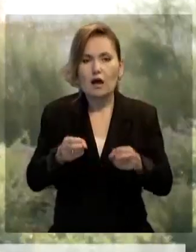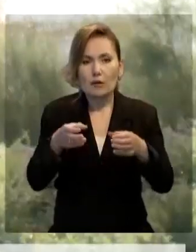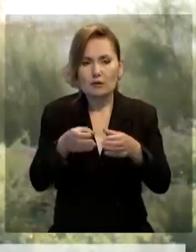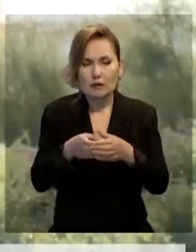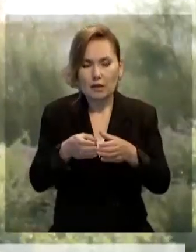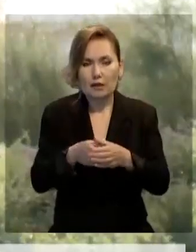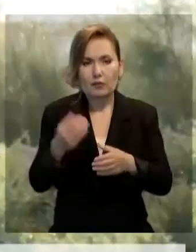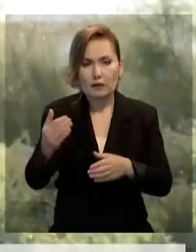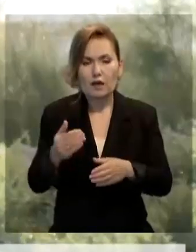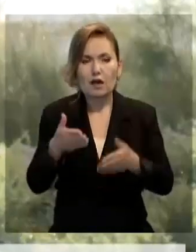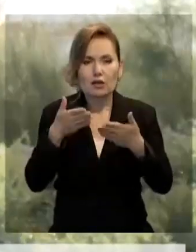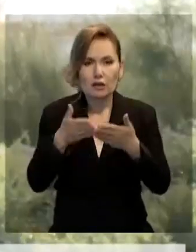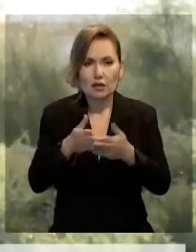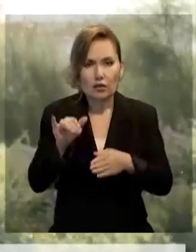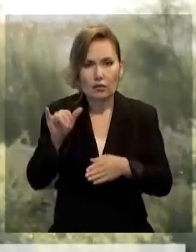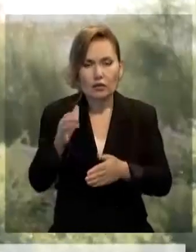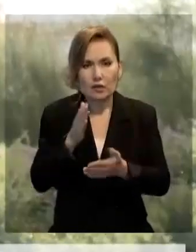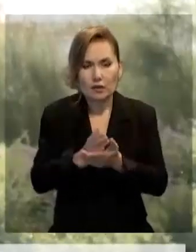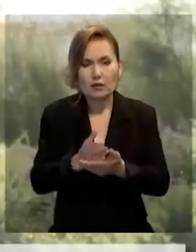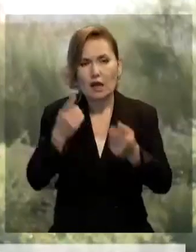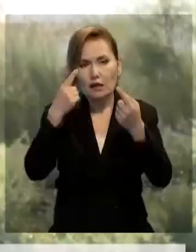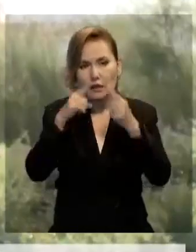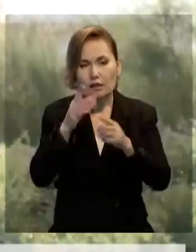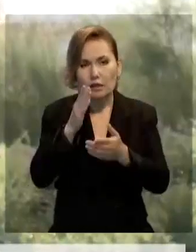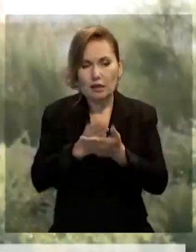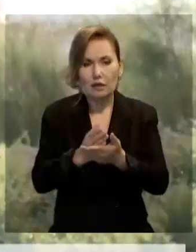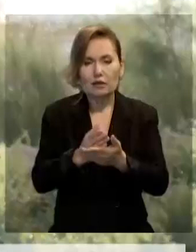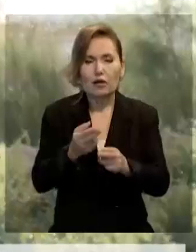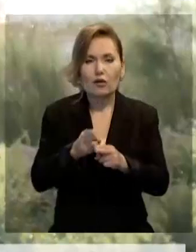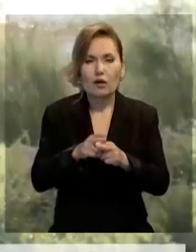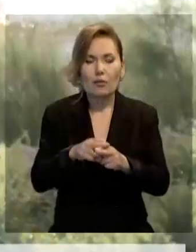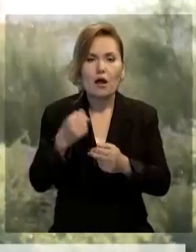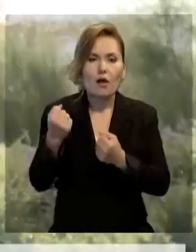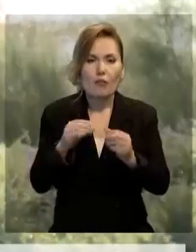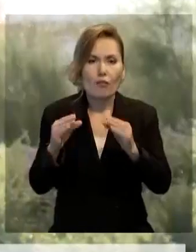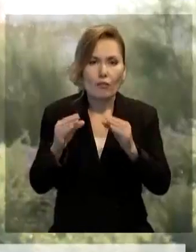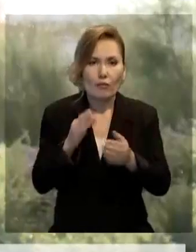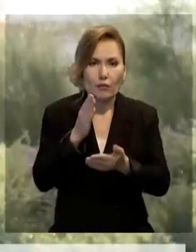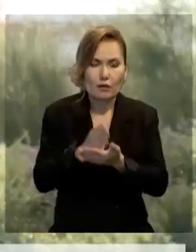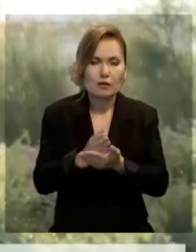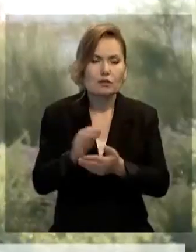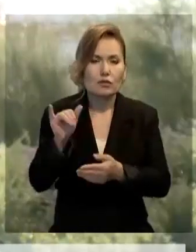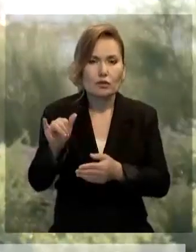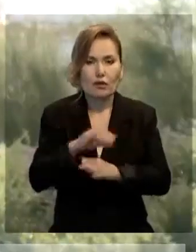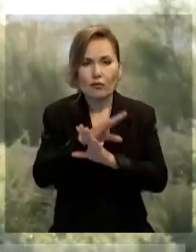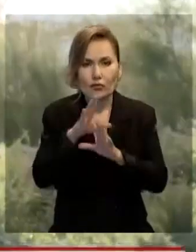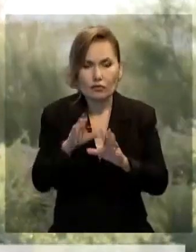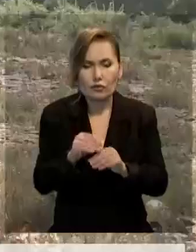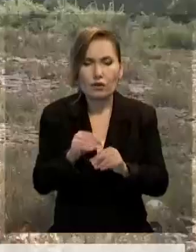өткені. Біздегі ат күшін есептегенде 40 ат күші, ал ол кісілерде